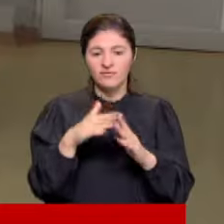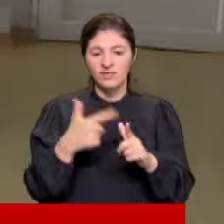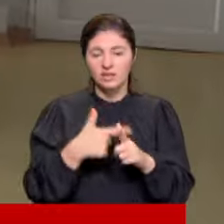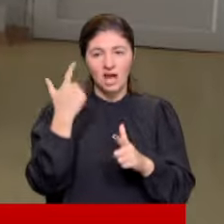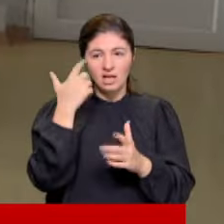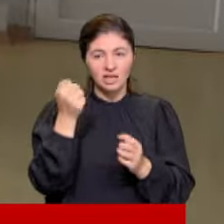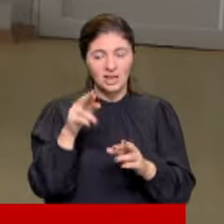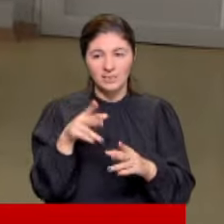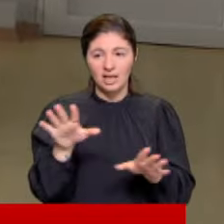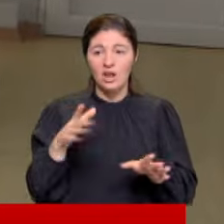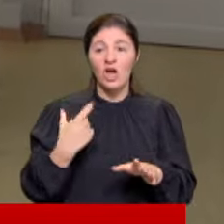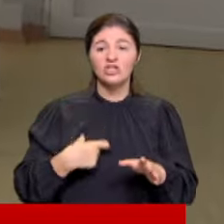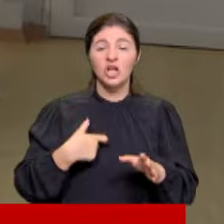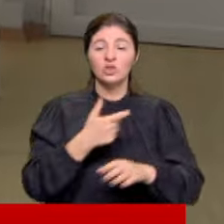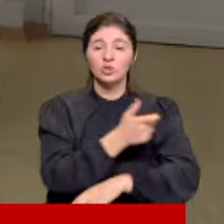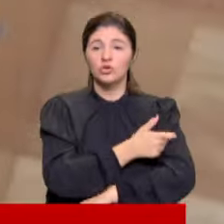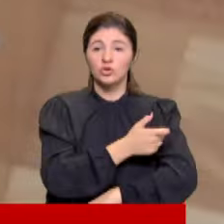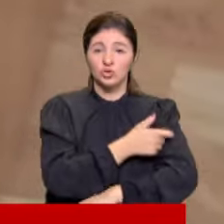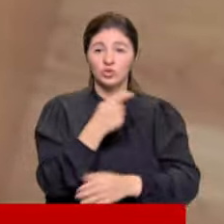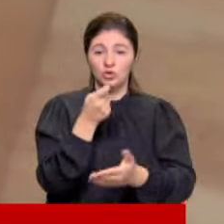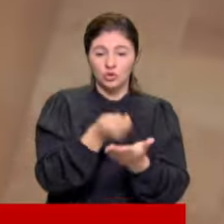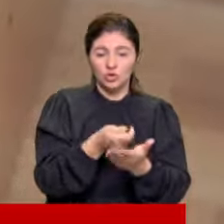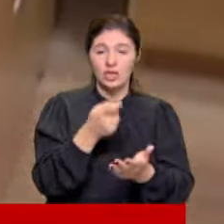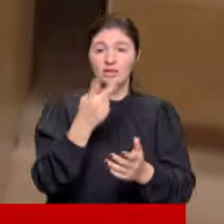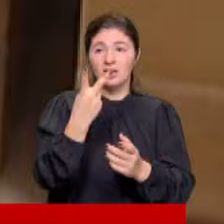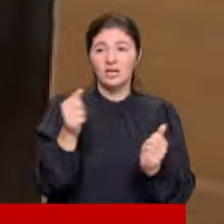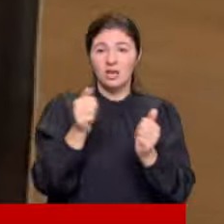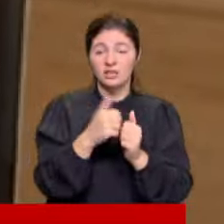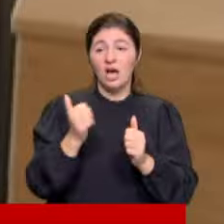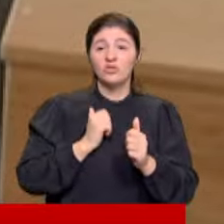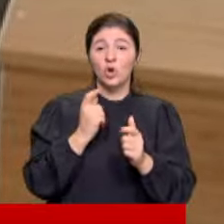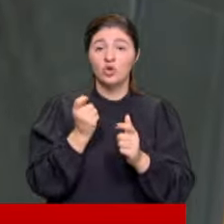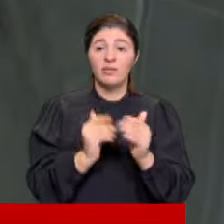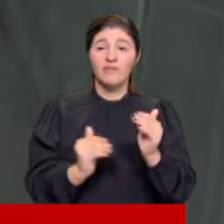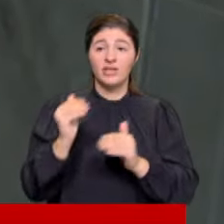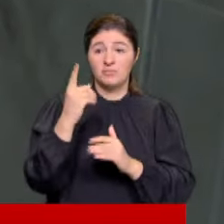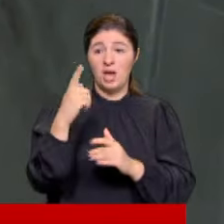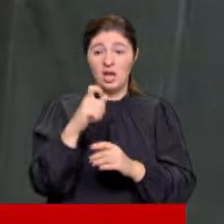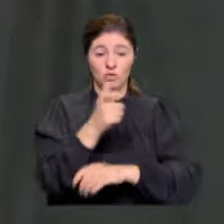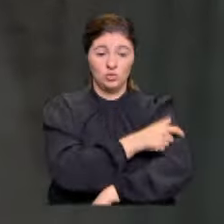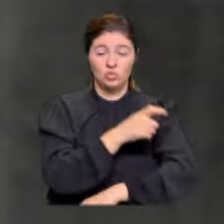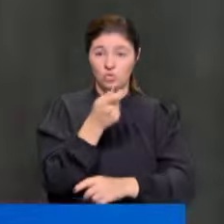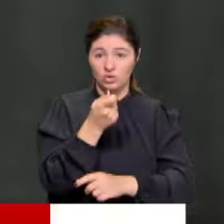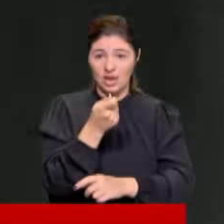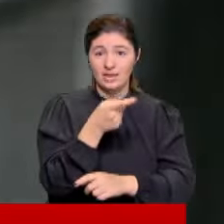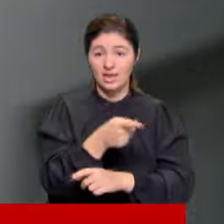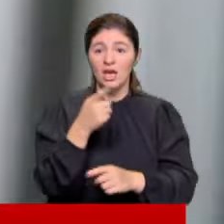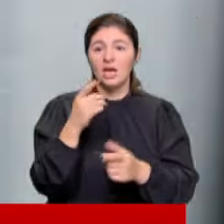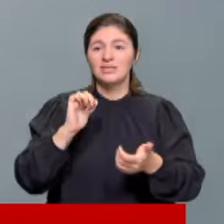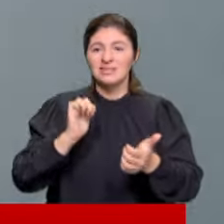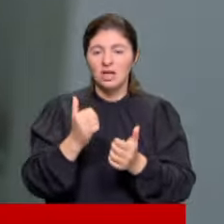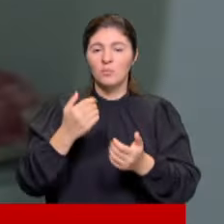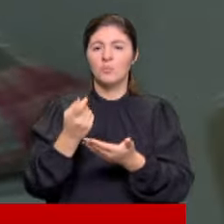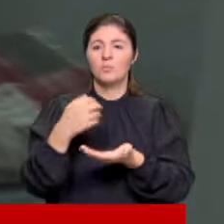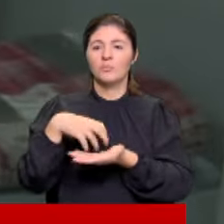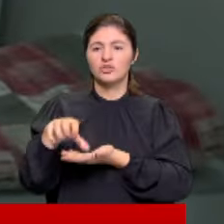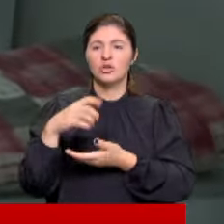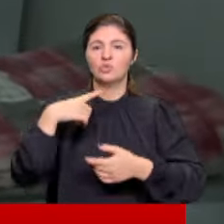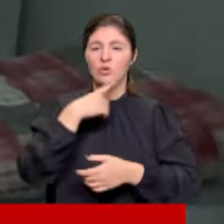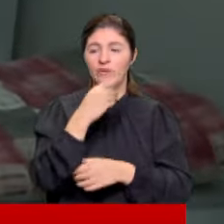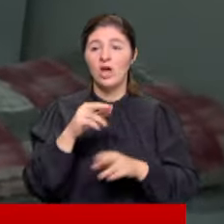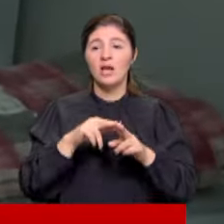değil özel yurt ücretleri geçen yılın iki katı Asgari ücretin de üzerine çıkan aylık yurt ücretleri kısıtlı bütçeleri zorluyor öğrencilerin